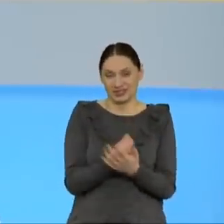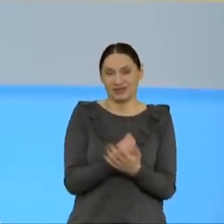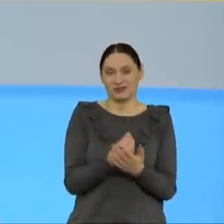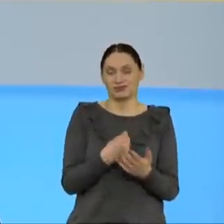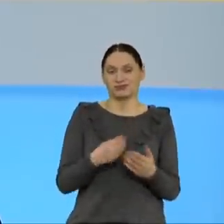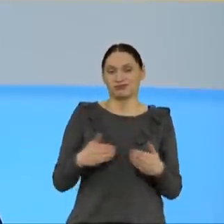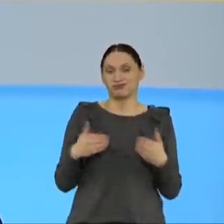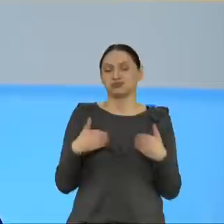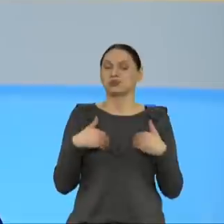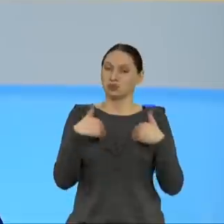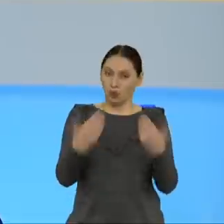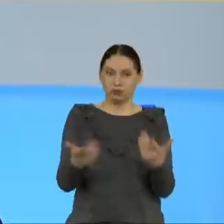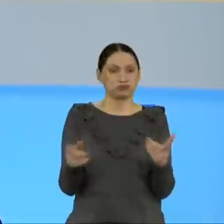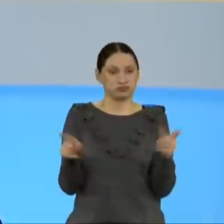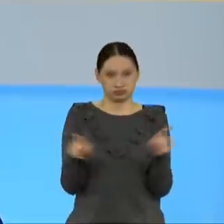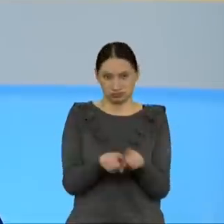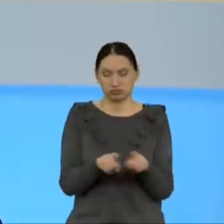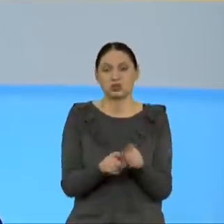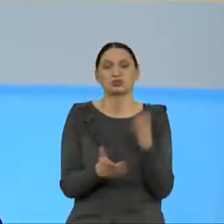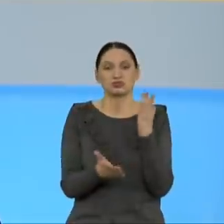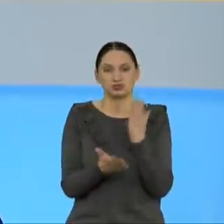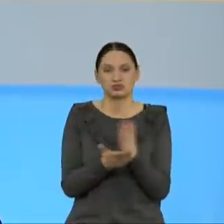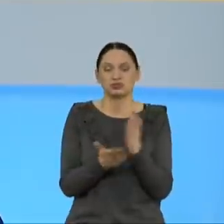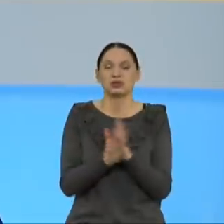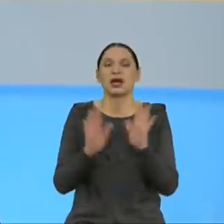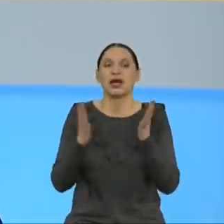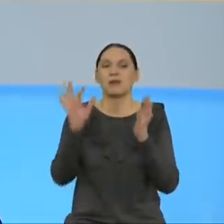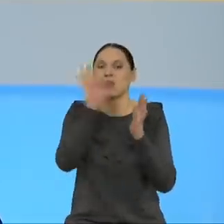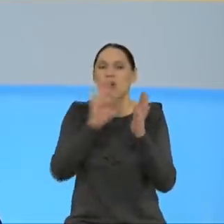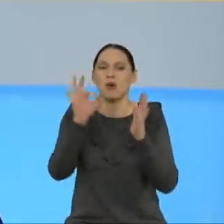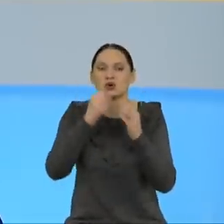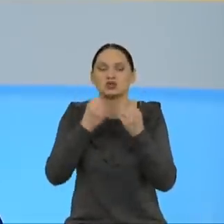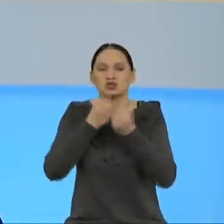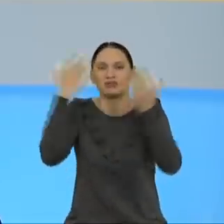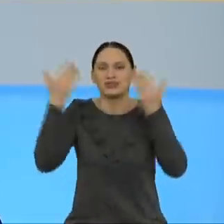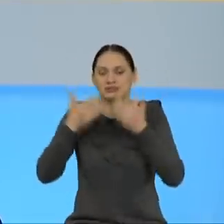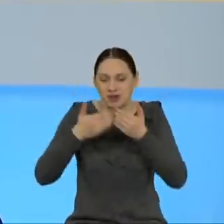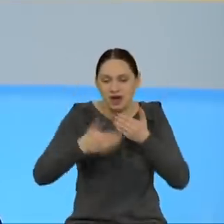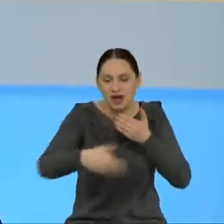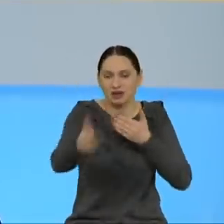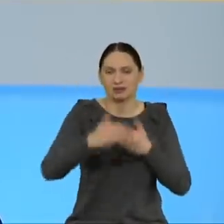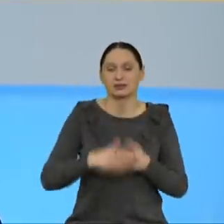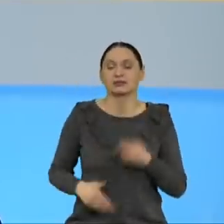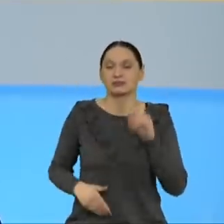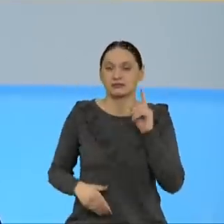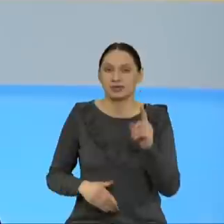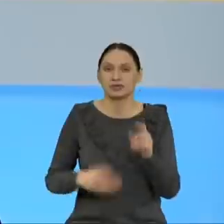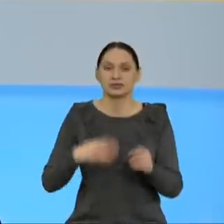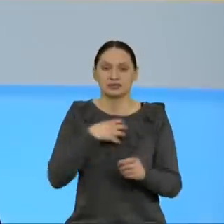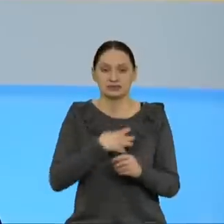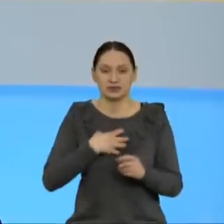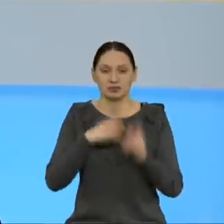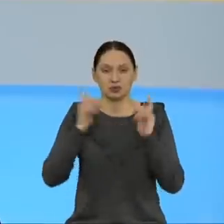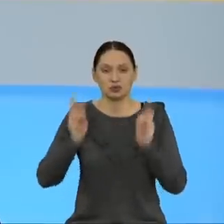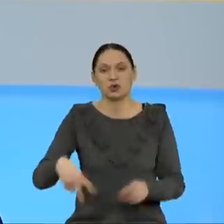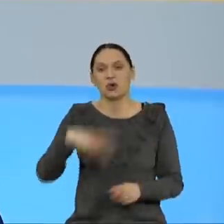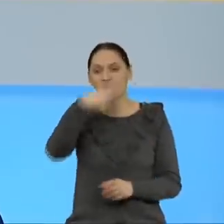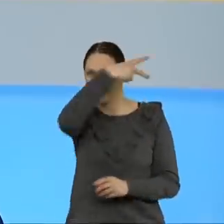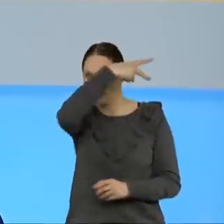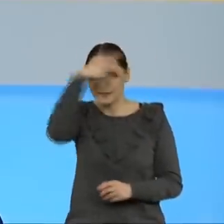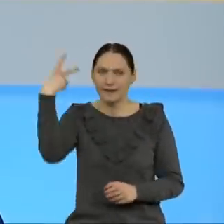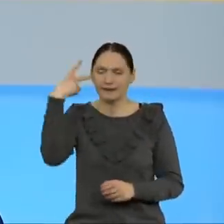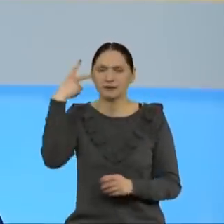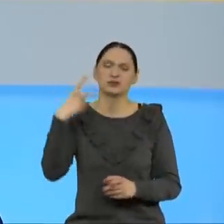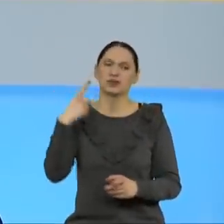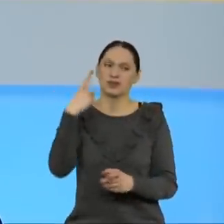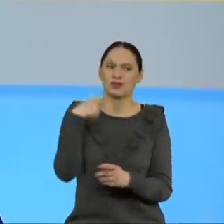įsivaizduojame to susitarimo turinį, bet labai svarbu išgirsti tą žinią, kad vis dėlto Lietuva pretenduoja būti tą valstybę,